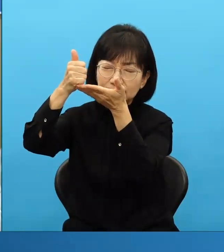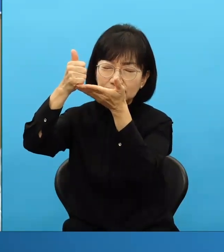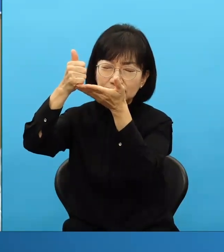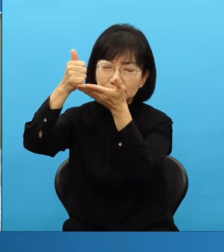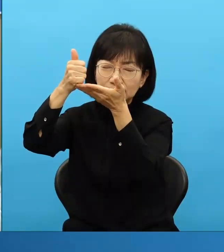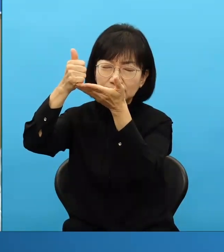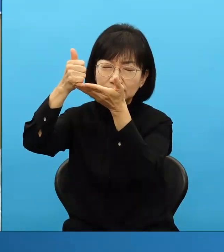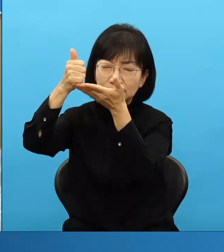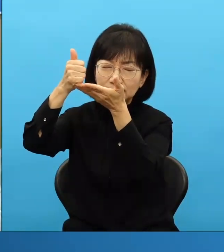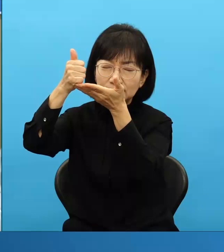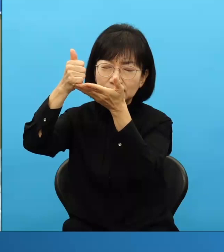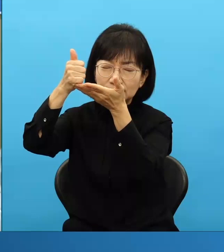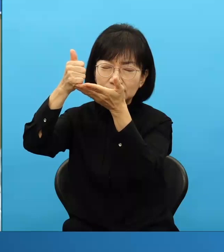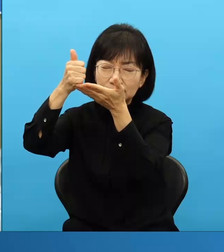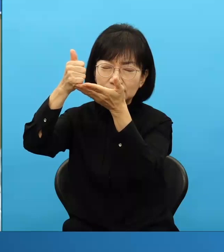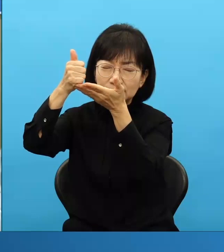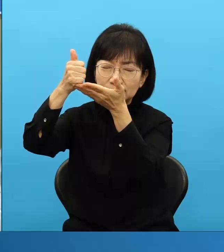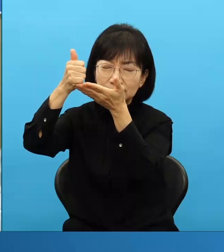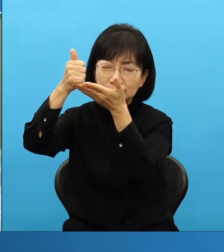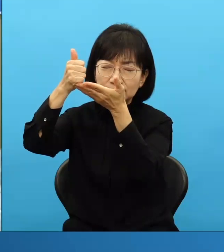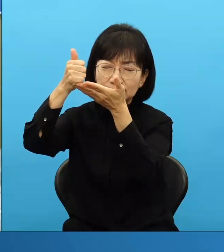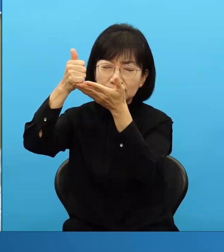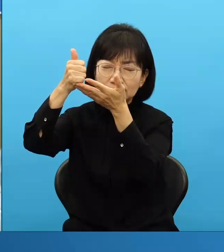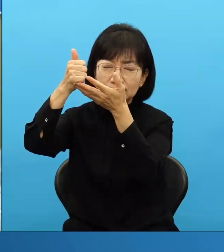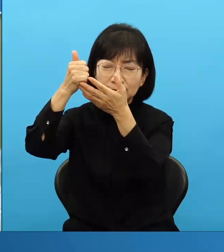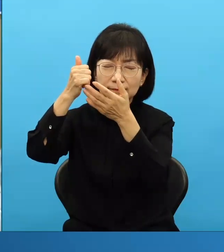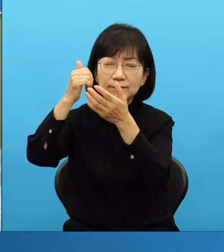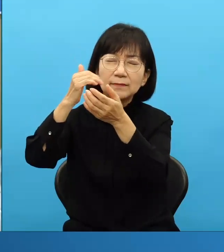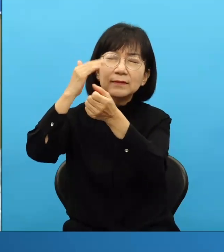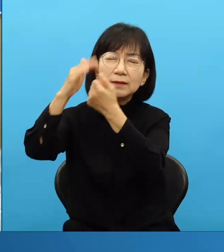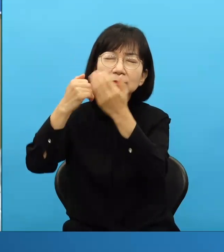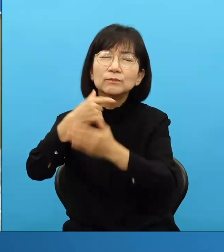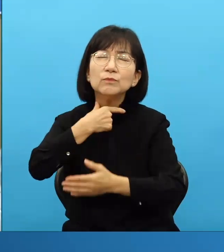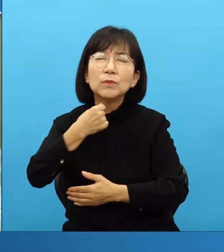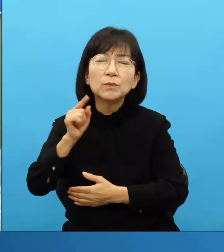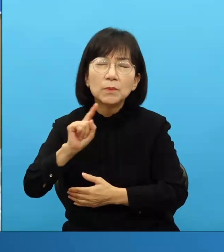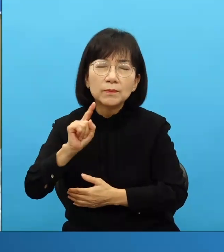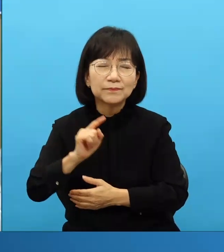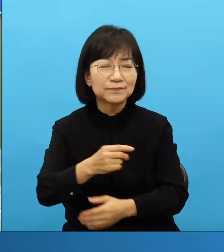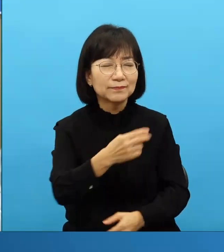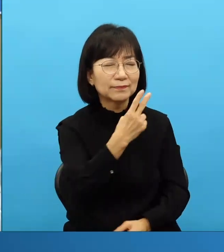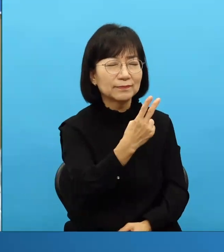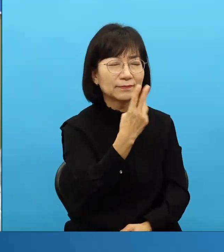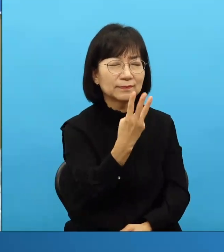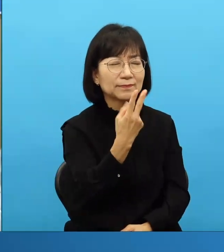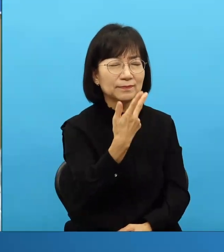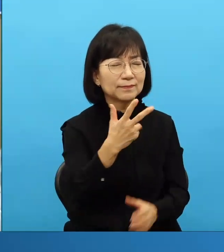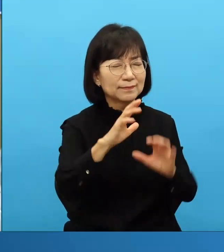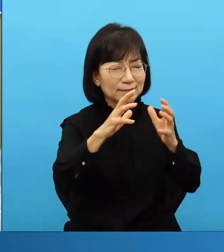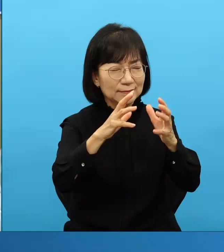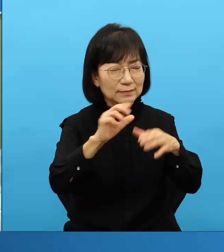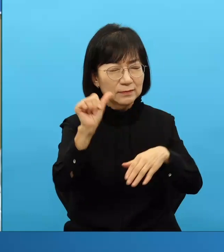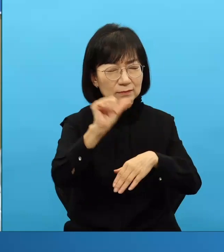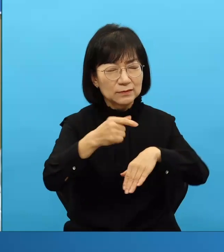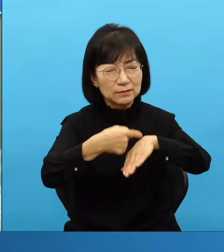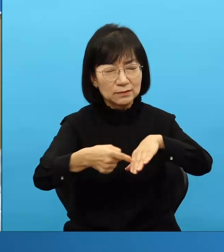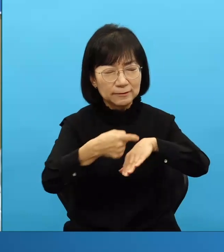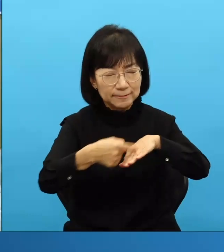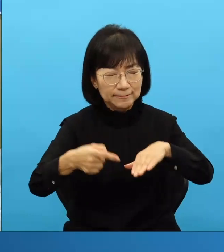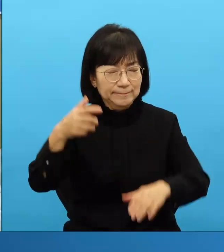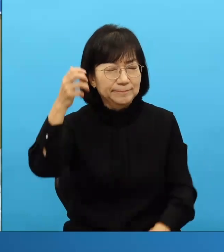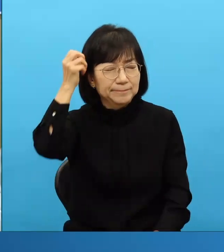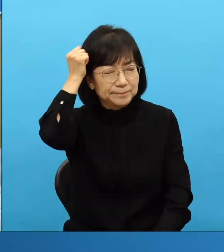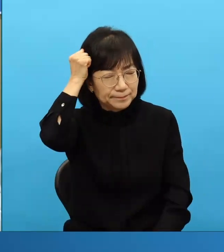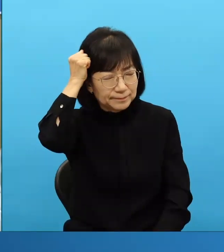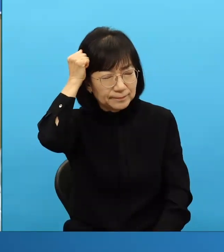through the foolishness of evangelism. 하나님의 소원인 237 5천 종족을 가슴에 담고 그